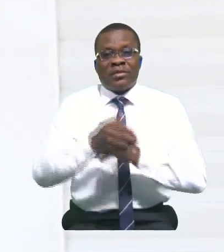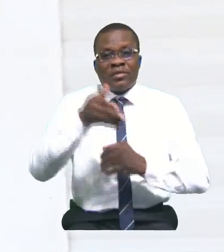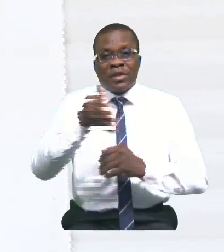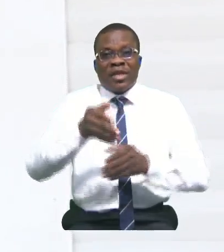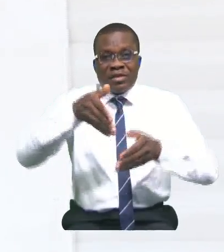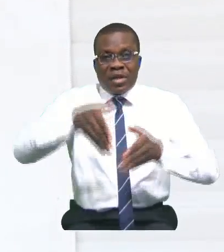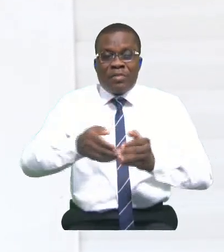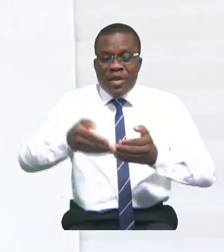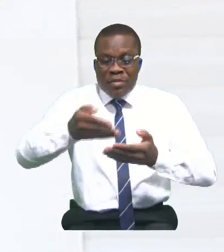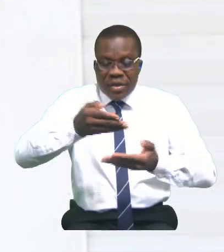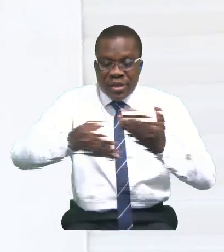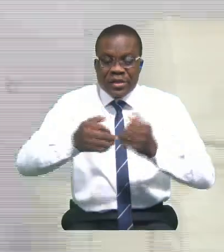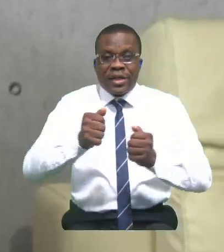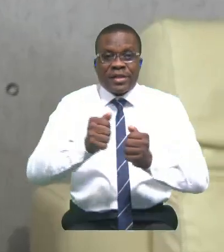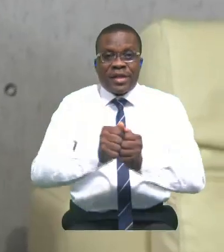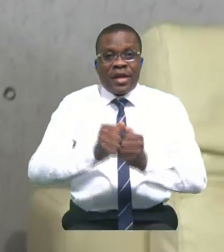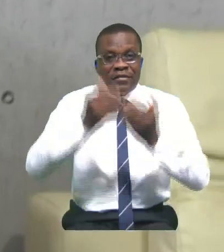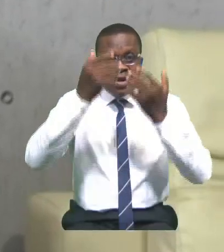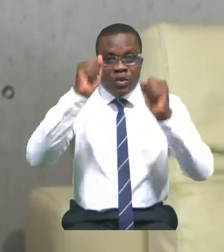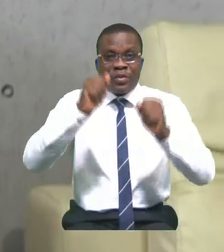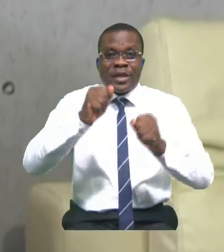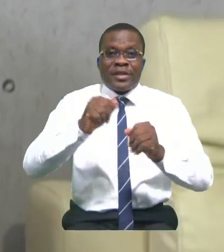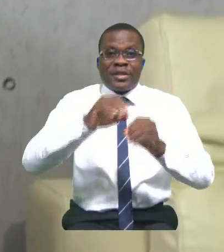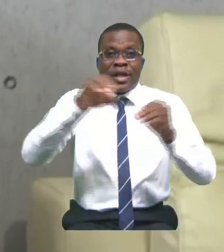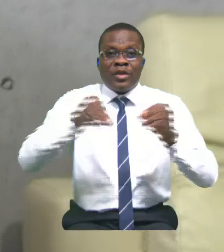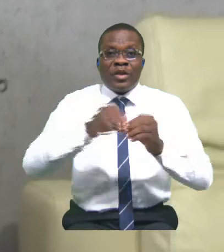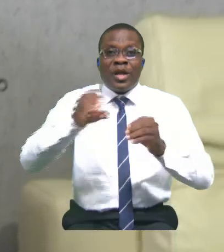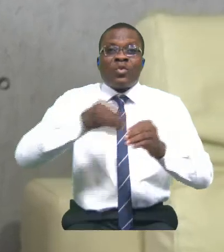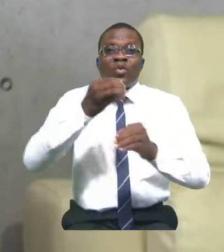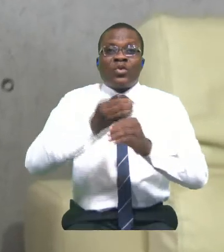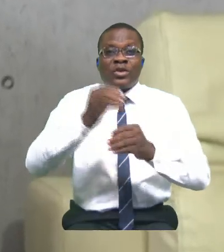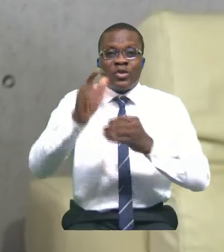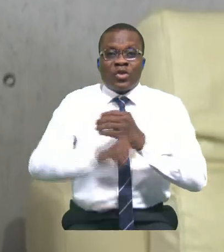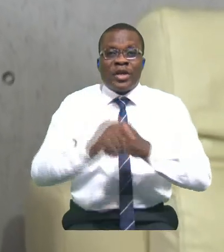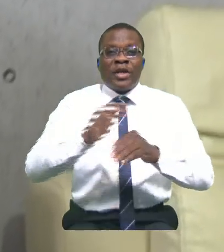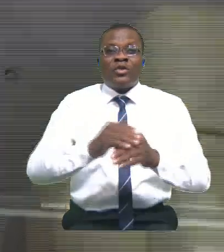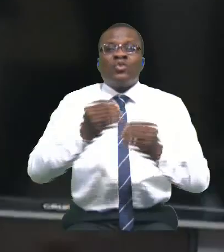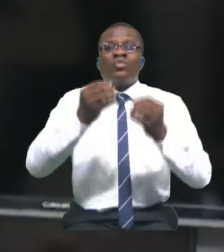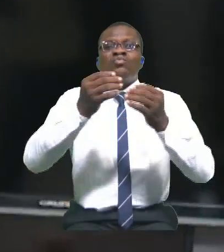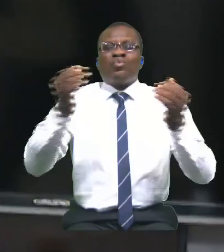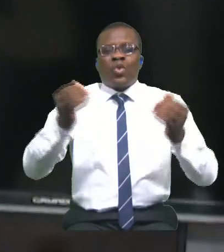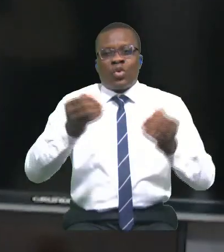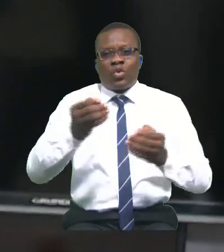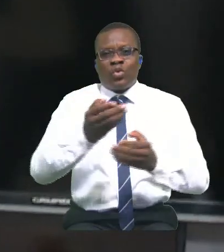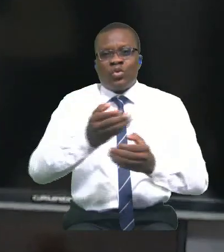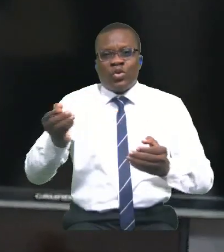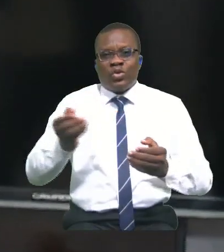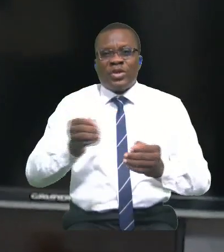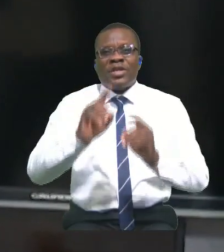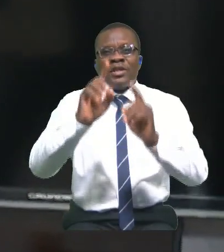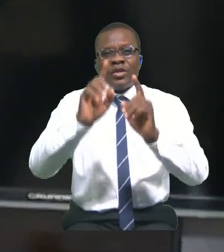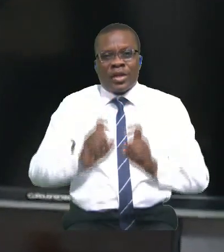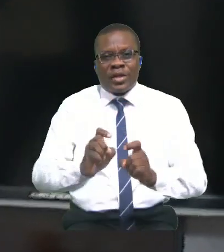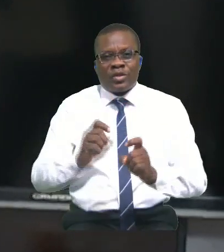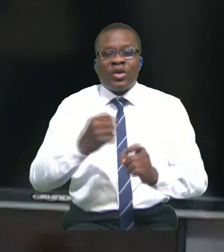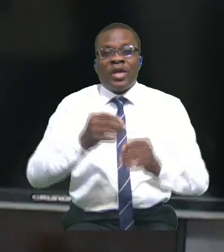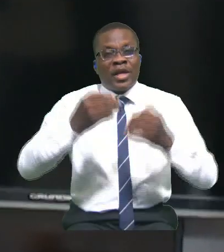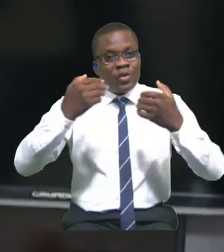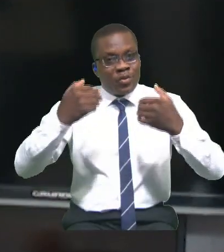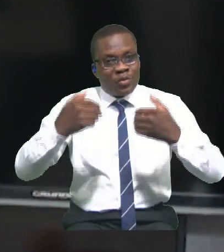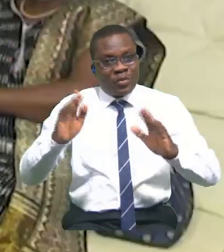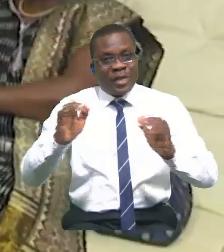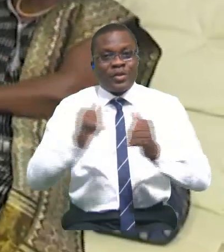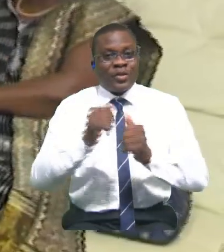d'échanger avec le le président de la Cour constitutionnelle sur beaucoup de sujets beaucoup de questions et nous partons de cette